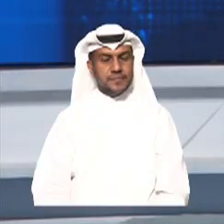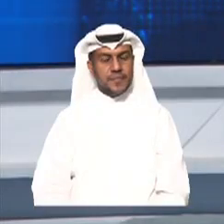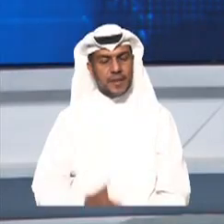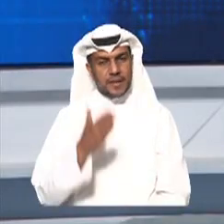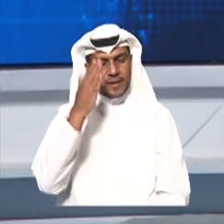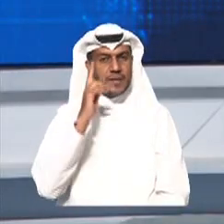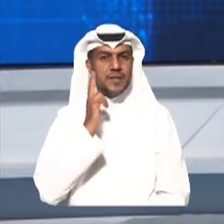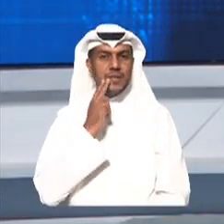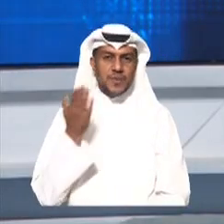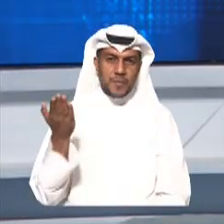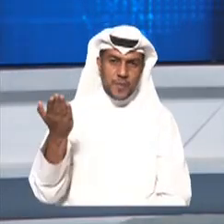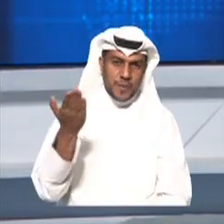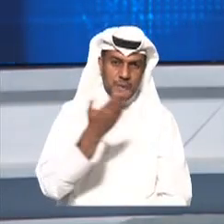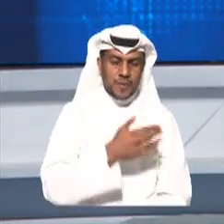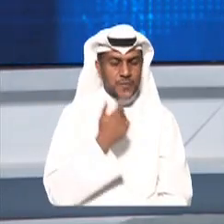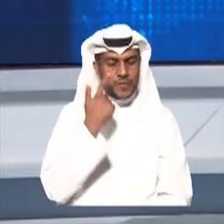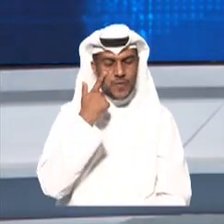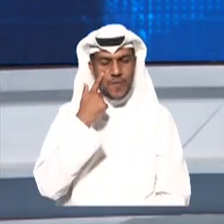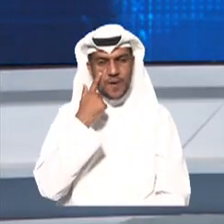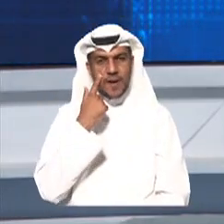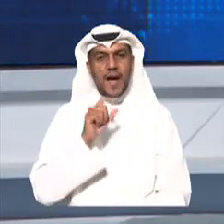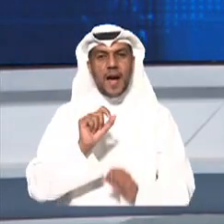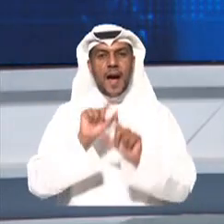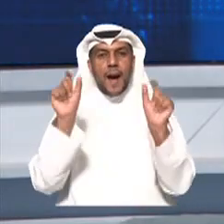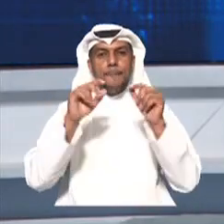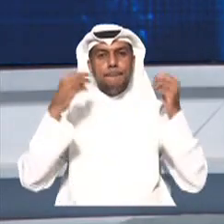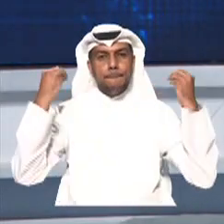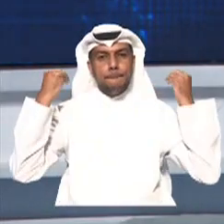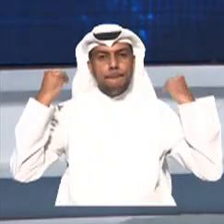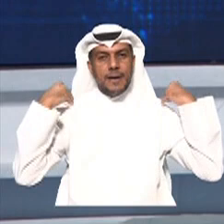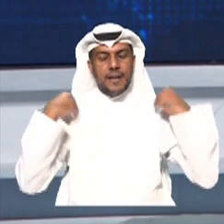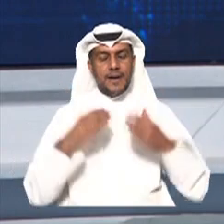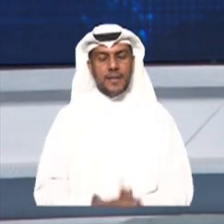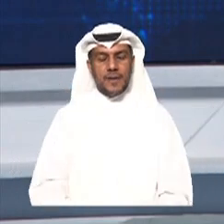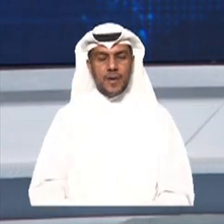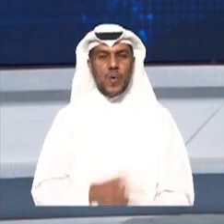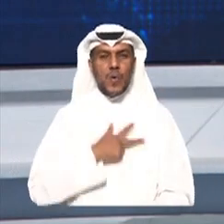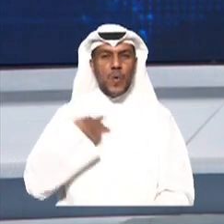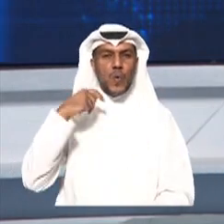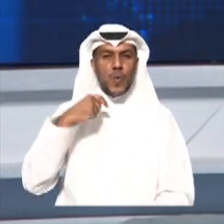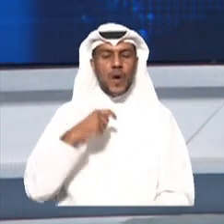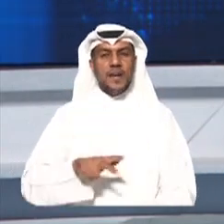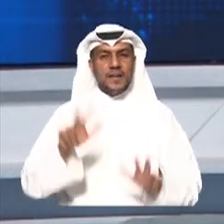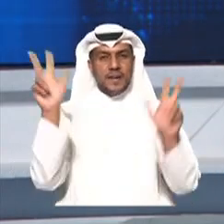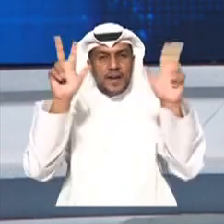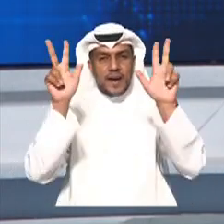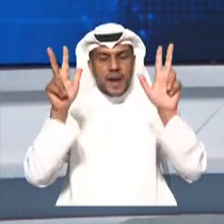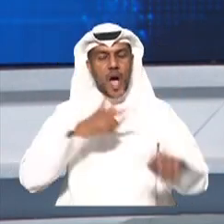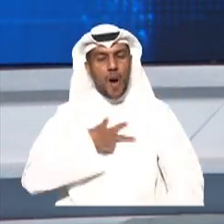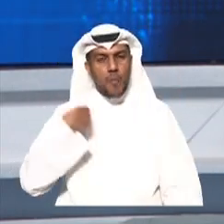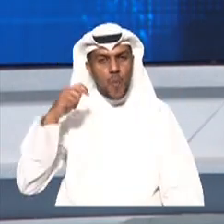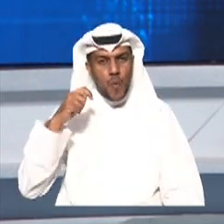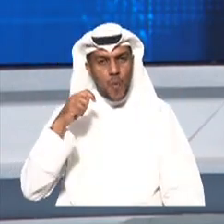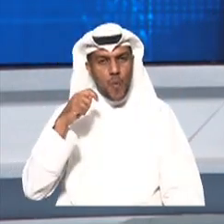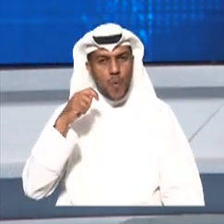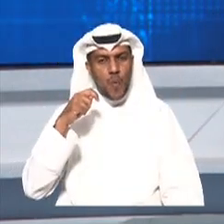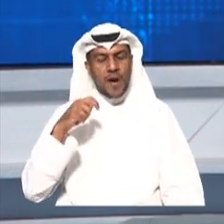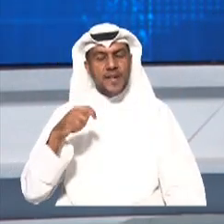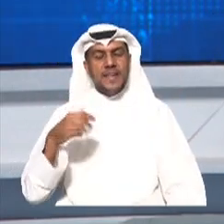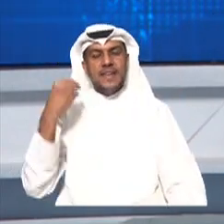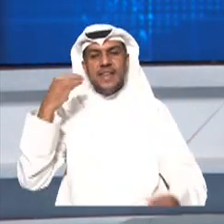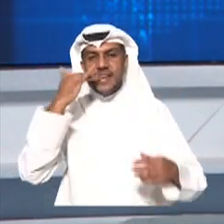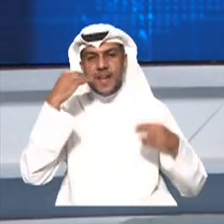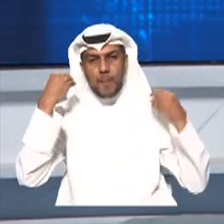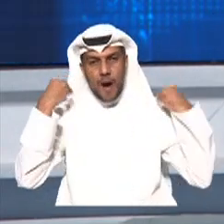أهلا بكم مشاهدينا في الأخبار الرياضية. أكد وزير الإعلام والثقافة ووزير الدولة لشؤون الشباب ورئيس مجلس